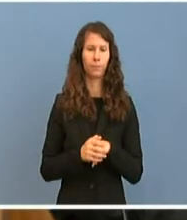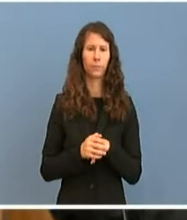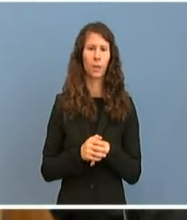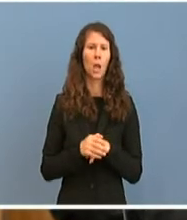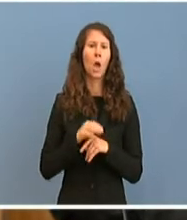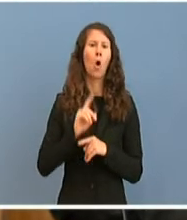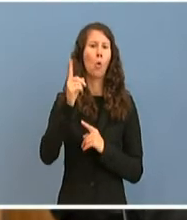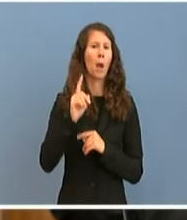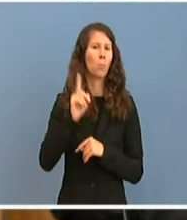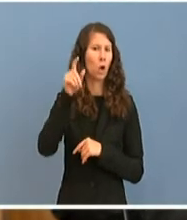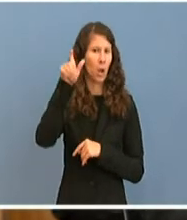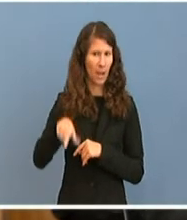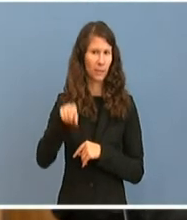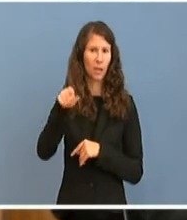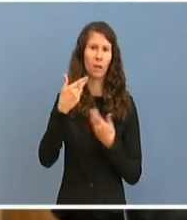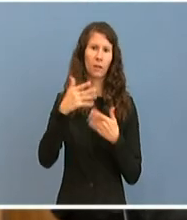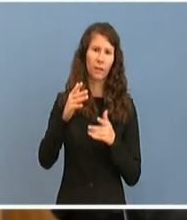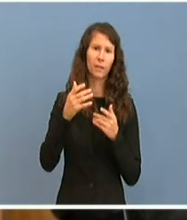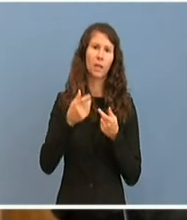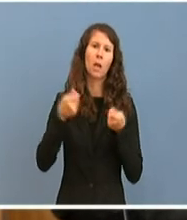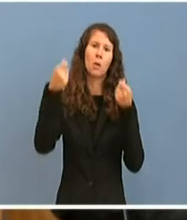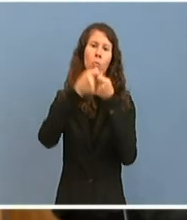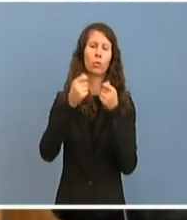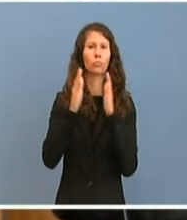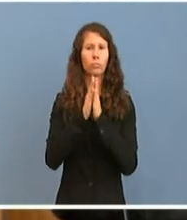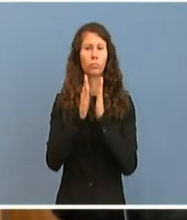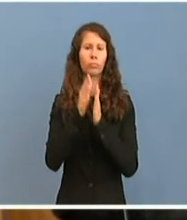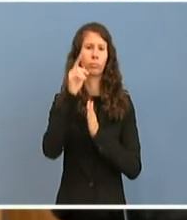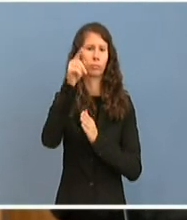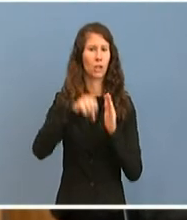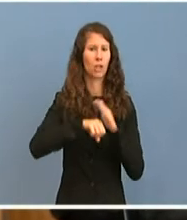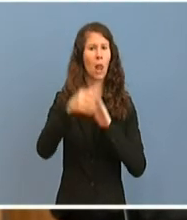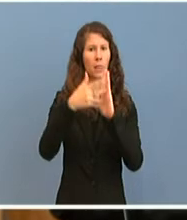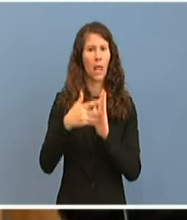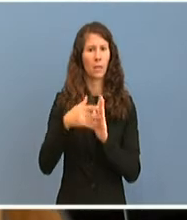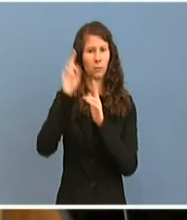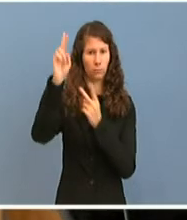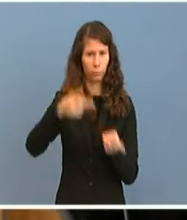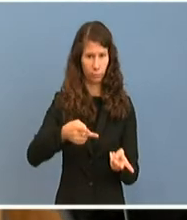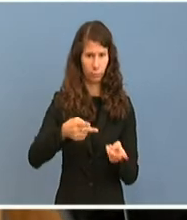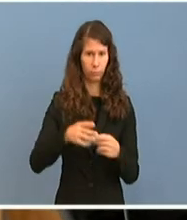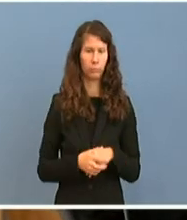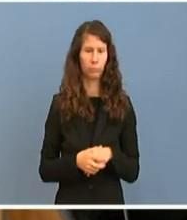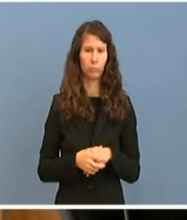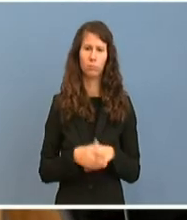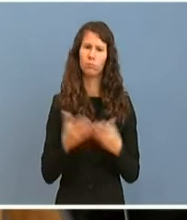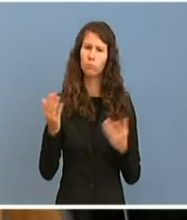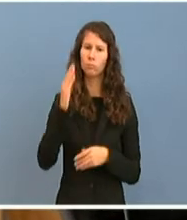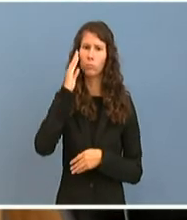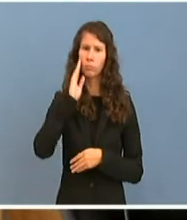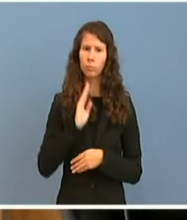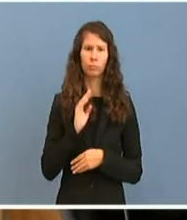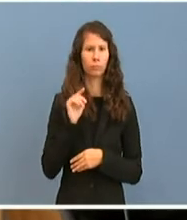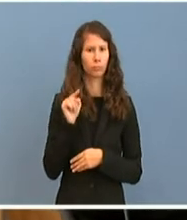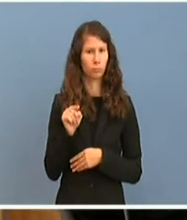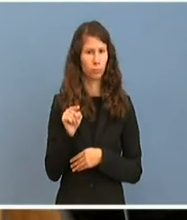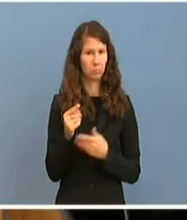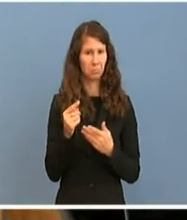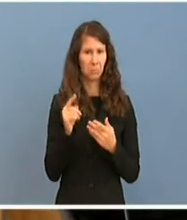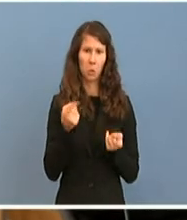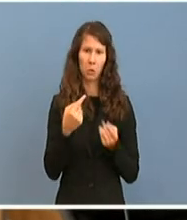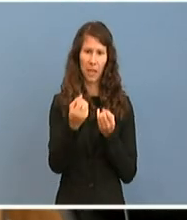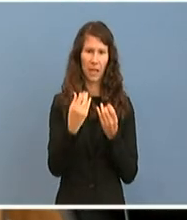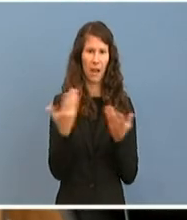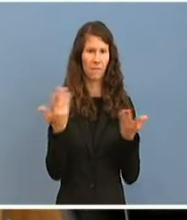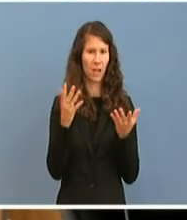gebeten, ob der Bund unterstützen kann bei der Zurverfügungstellung von Schnelltests für Altenheime und für andere Sachen. Können Sie kurz sagen, was dazu gesagt oder besprochen worden ist, um